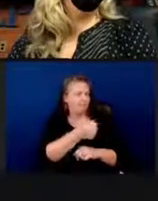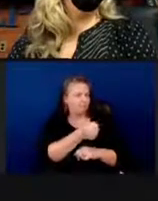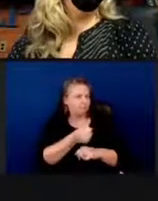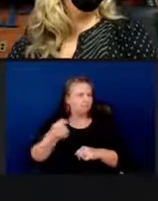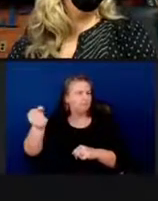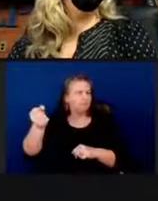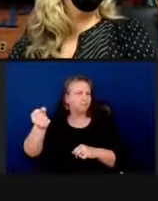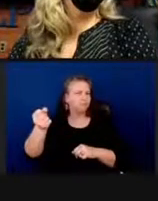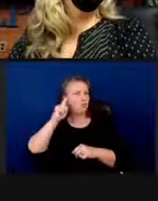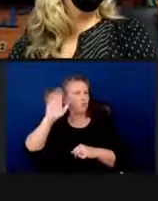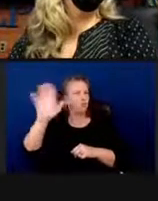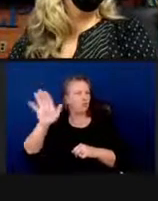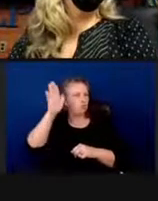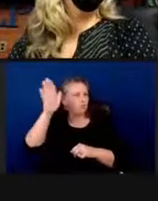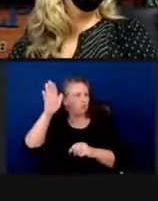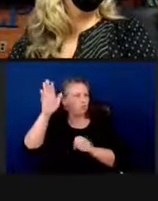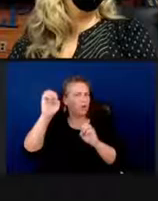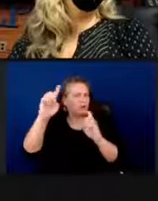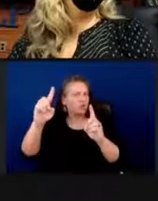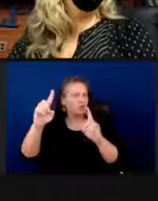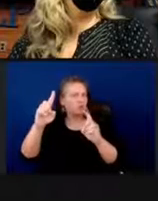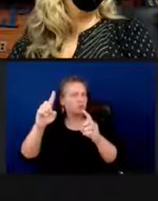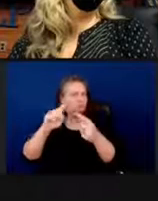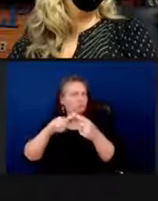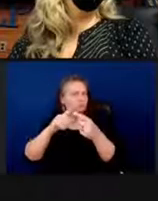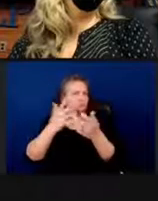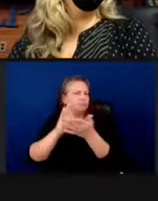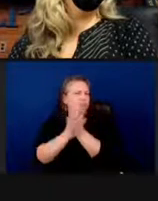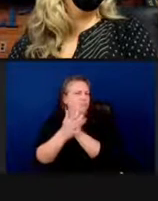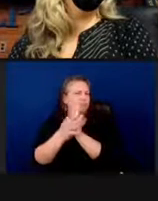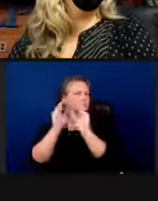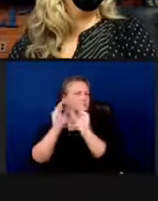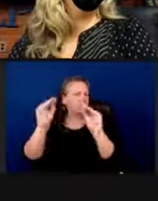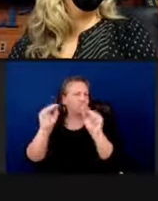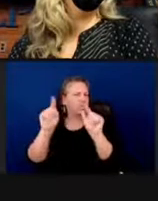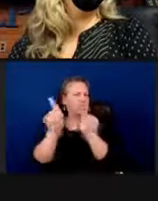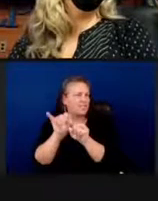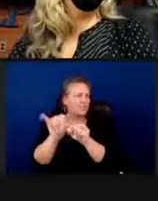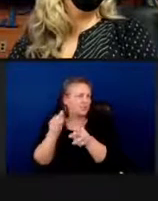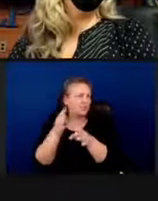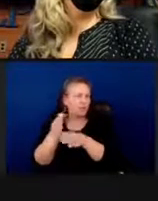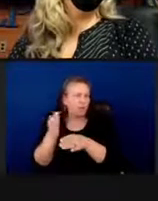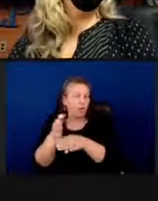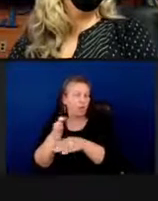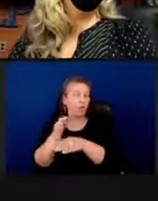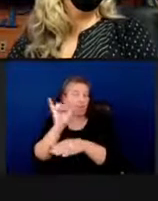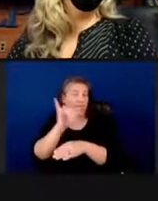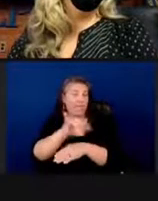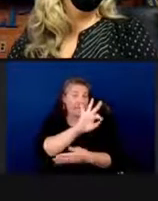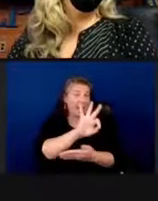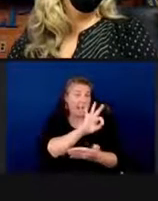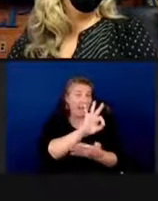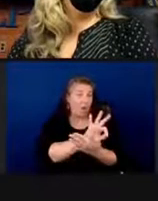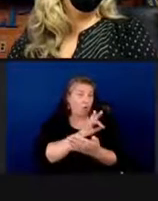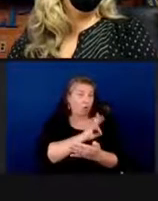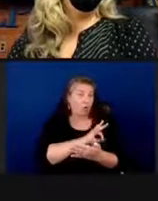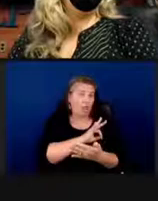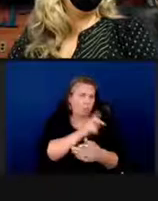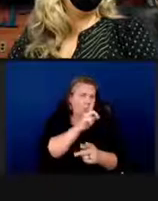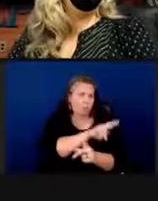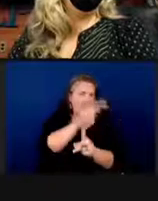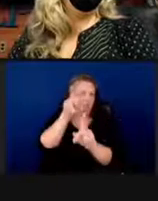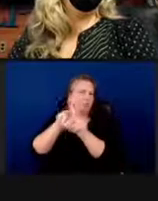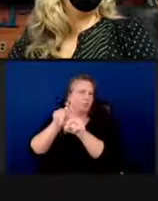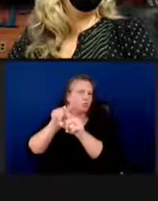يقررون إذا ما كان سيستمرون بتعليمهم كمعلمين، وأيضا